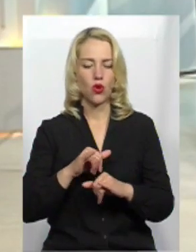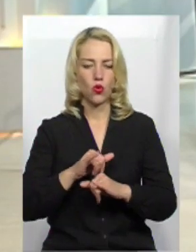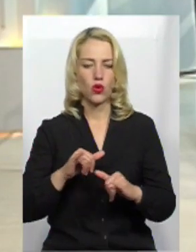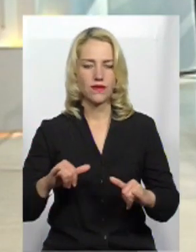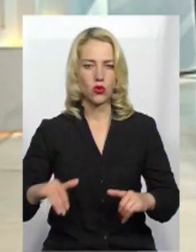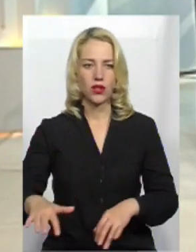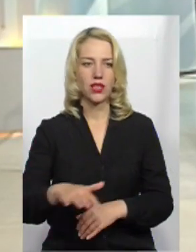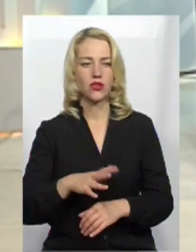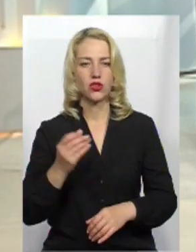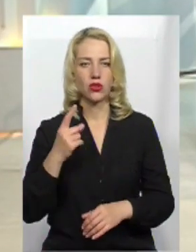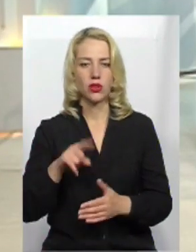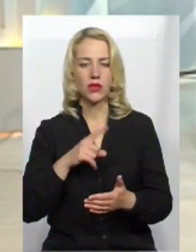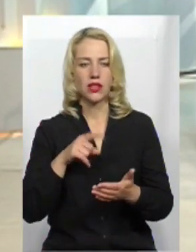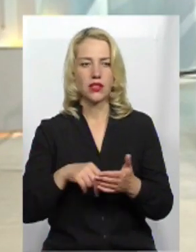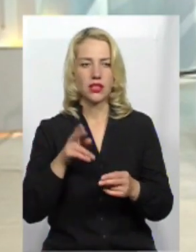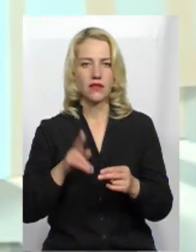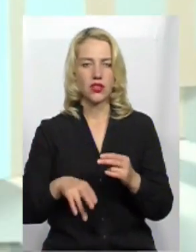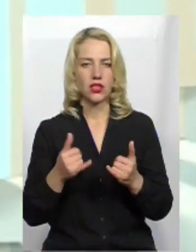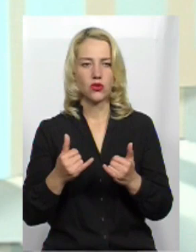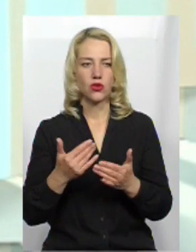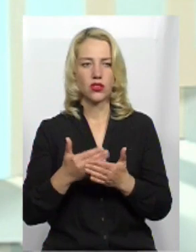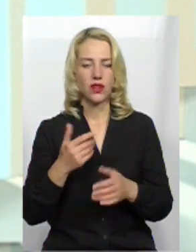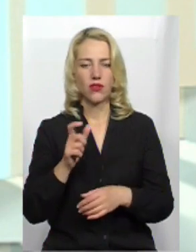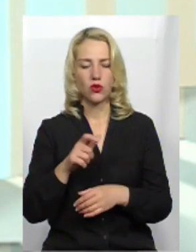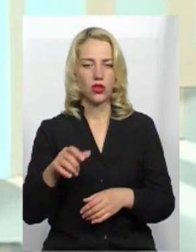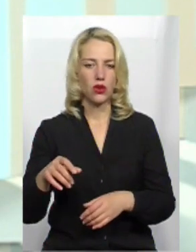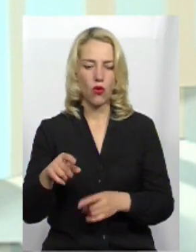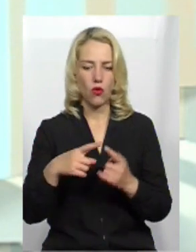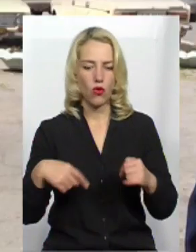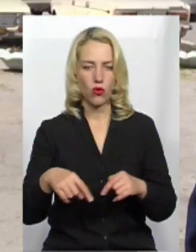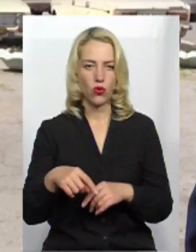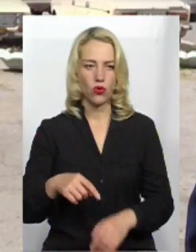І ще одне запитання, завершальне на сьогодні від жителів округу. Прошу.